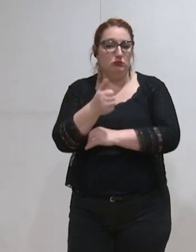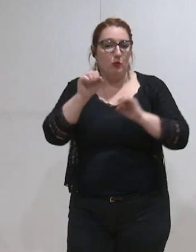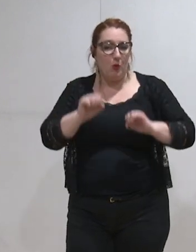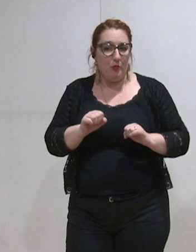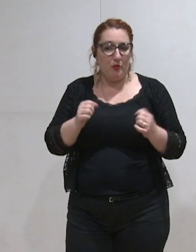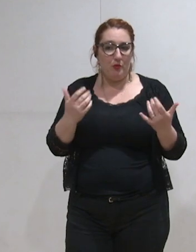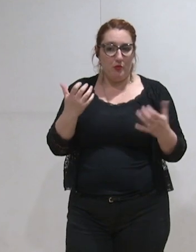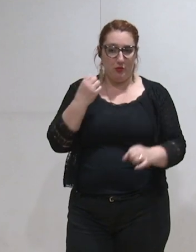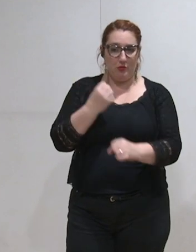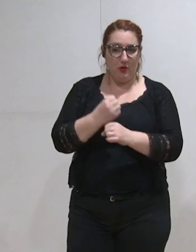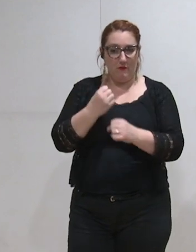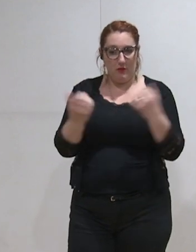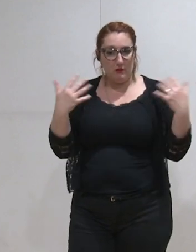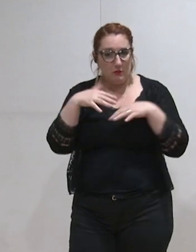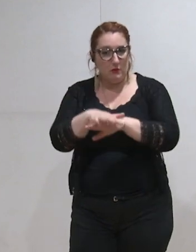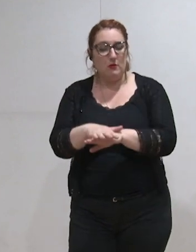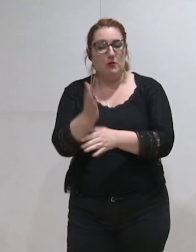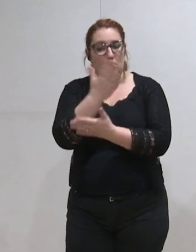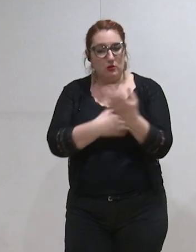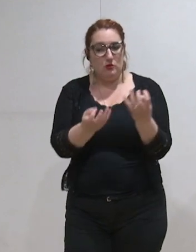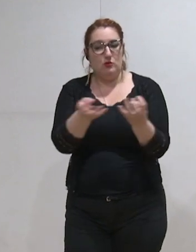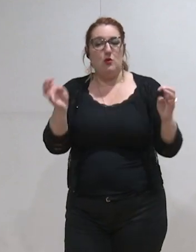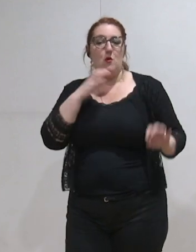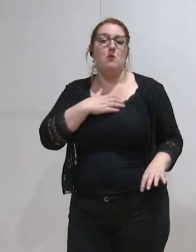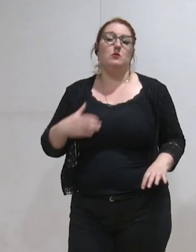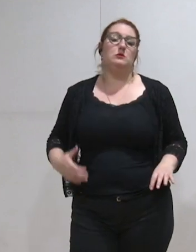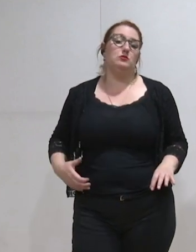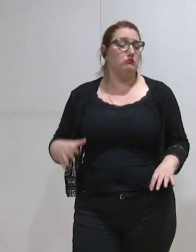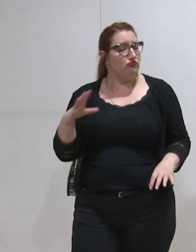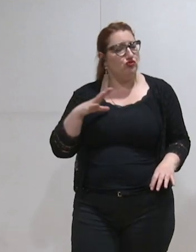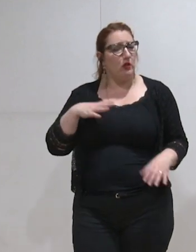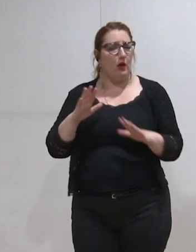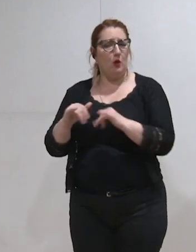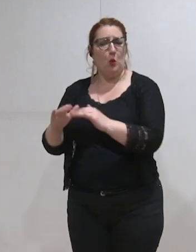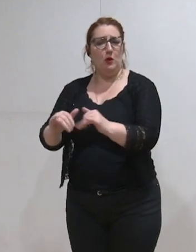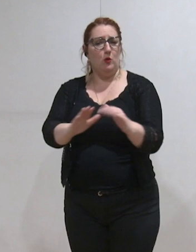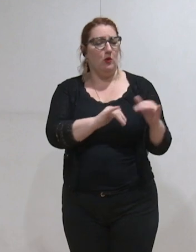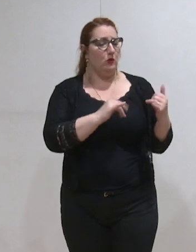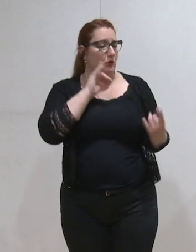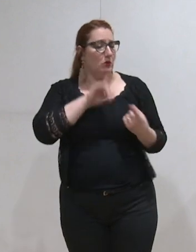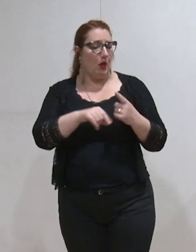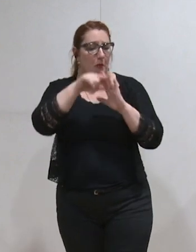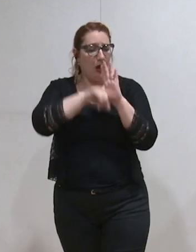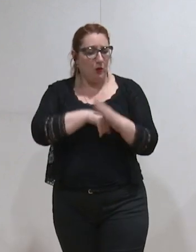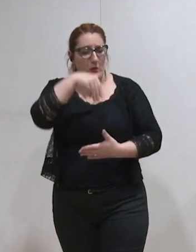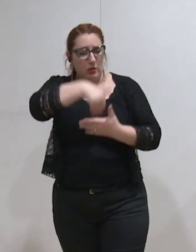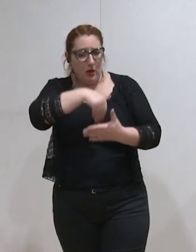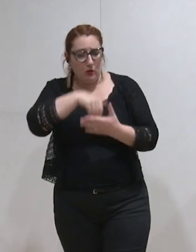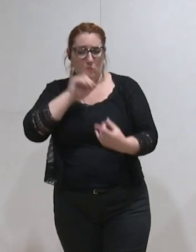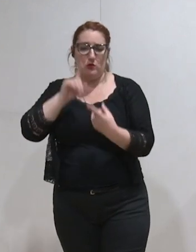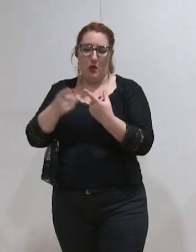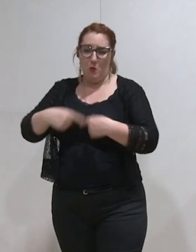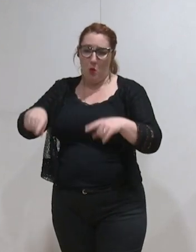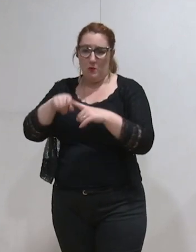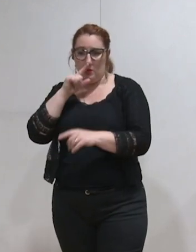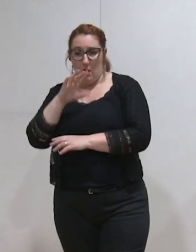partagé au sein du conseil municipal il y en a d'ailleurs que soit sur le règlement intérieur sur ce comité d'avis je ne